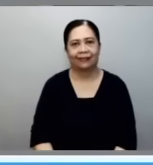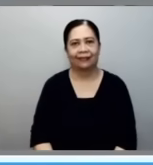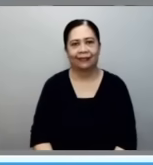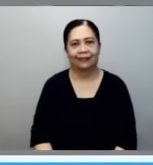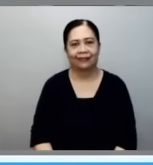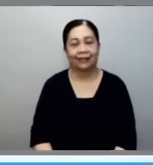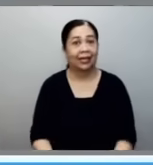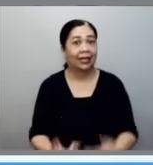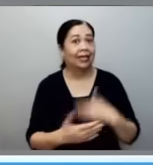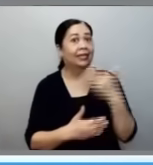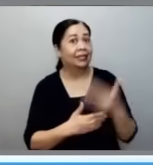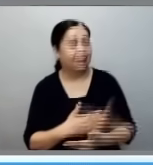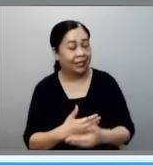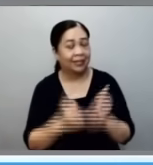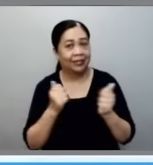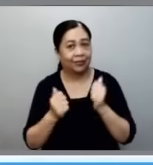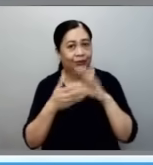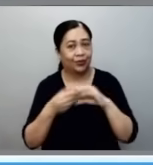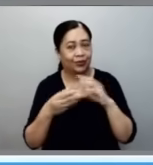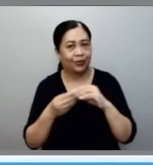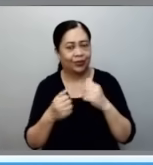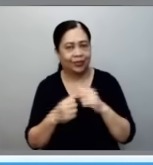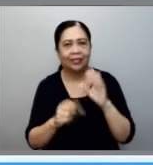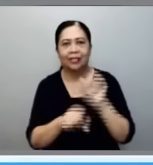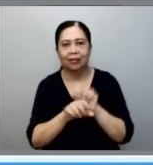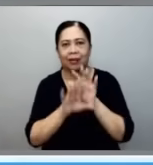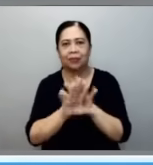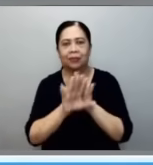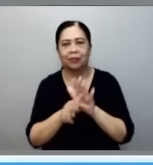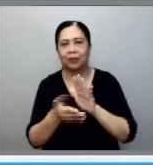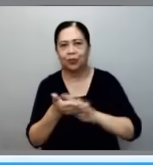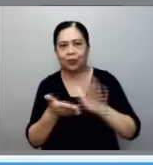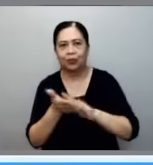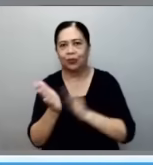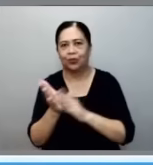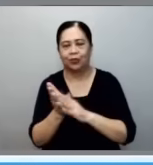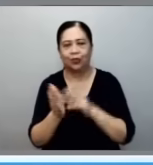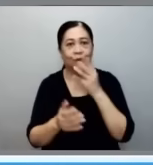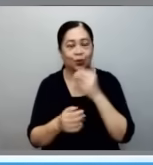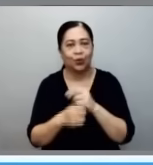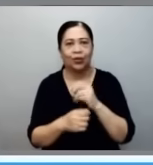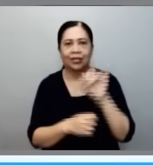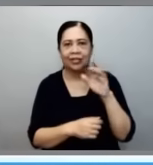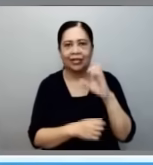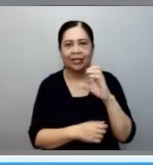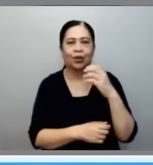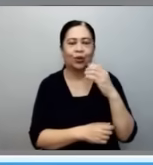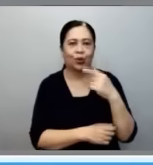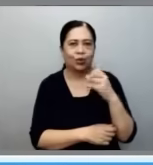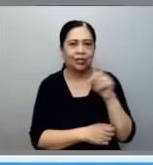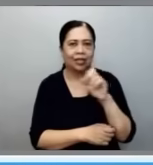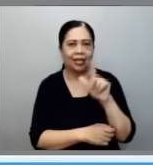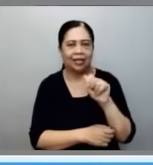Next, Star Bites! Nakibrigada eskwela si Sparkle Star at multi-awarded actor Jeric Gonzalez sa Alabang Elementary School